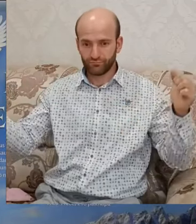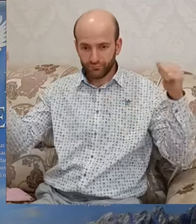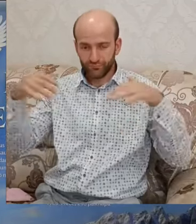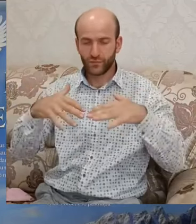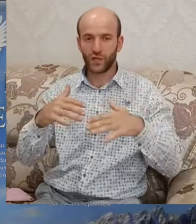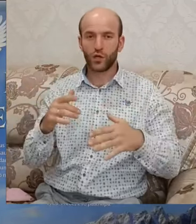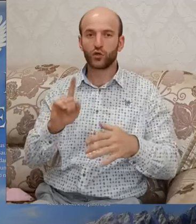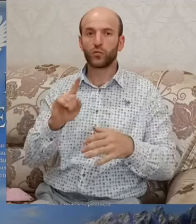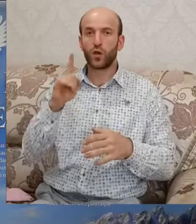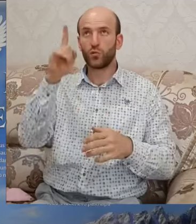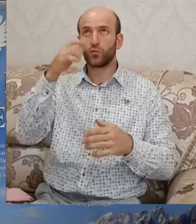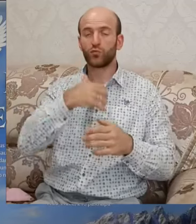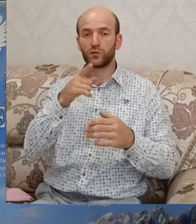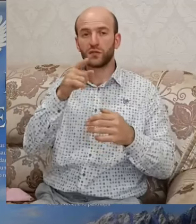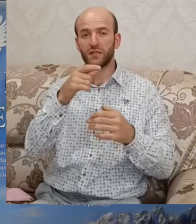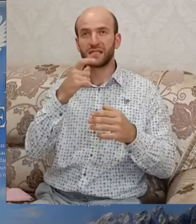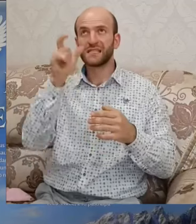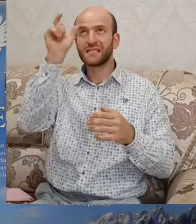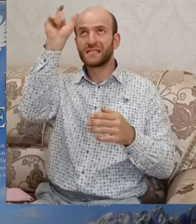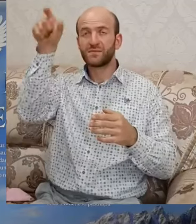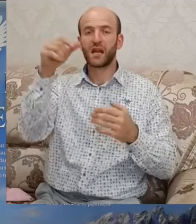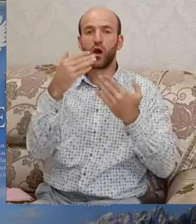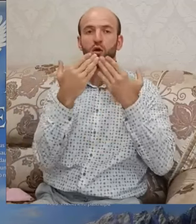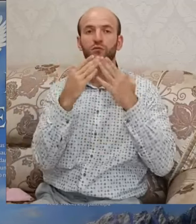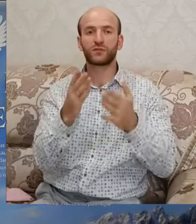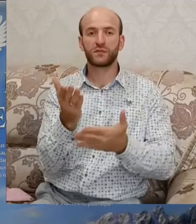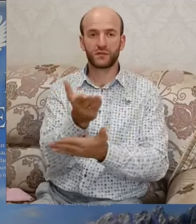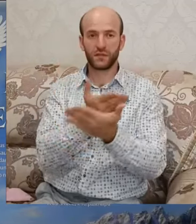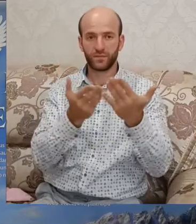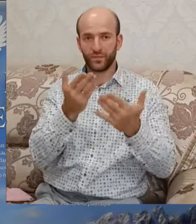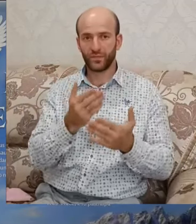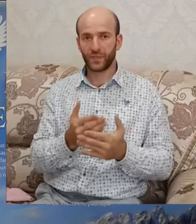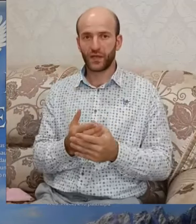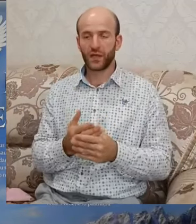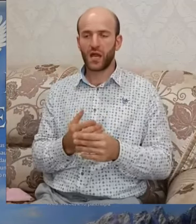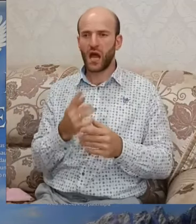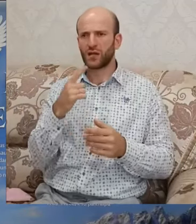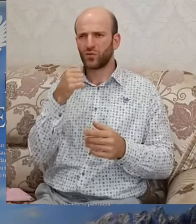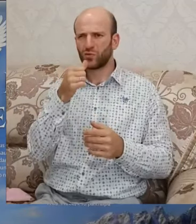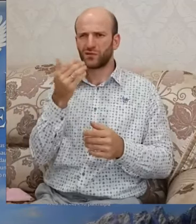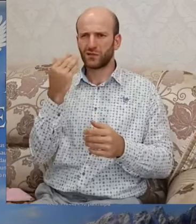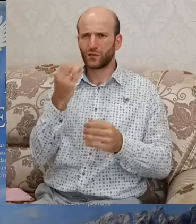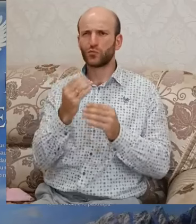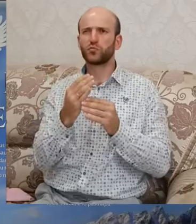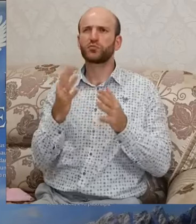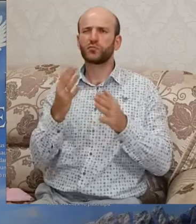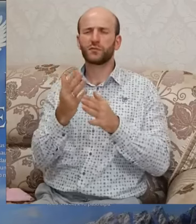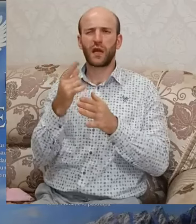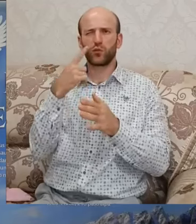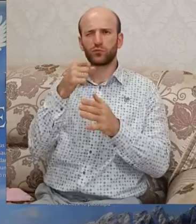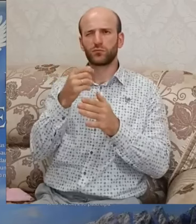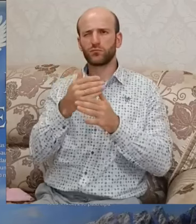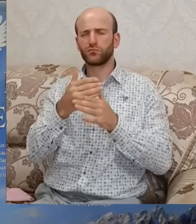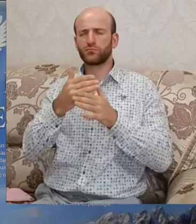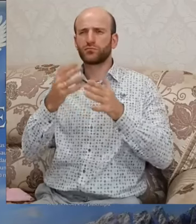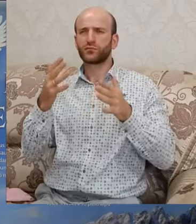Prieš daugiau negu truputėlį metus. Чуть-чуть больше года. O brolis iš